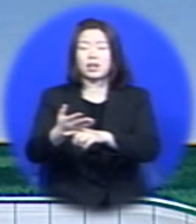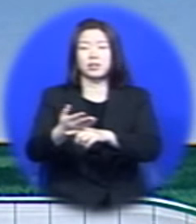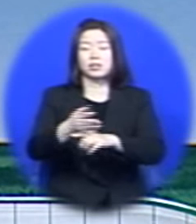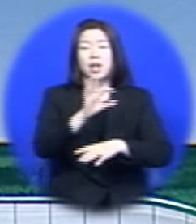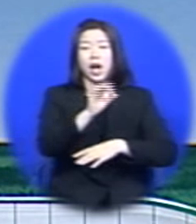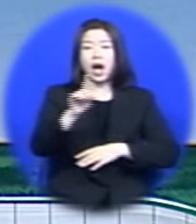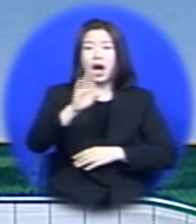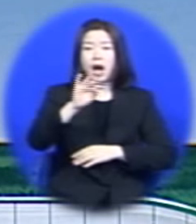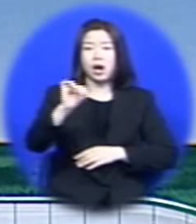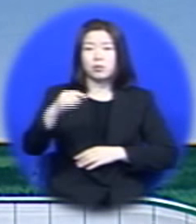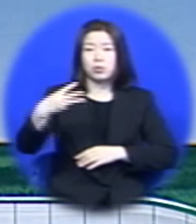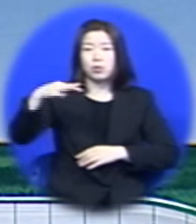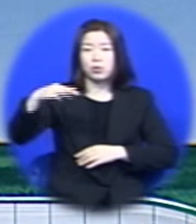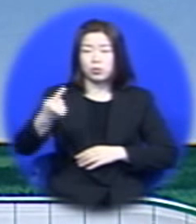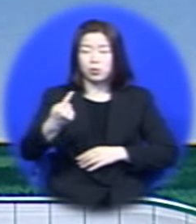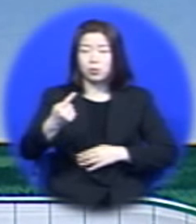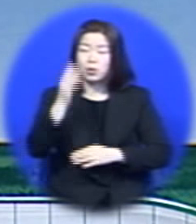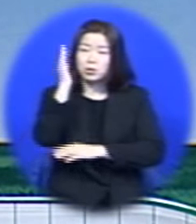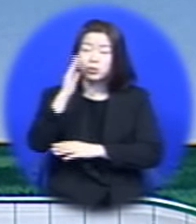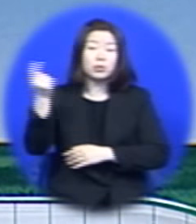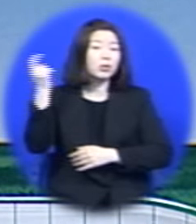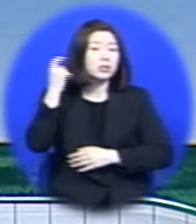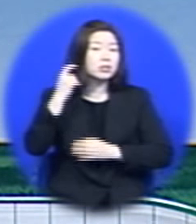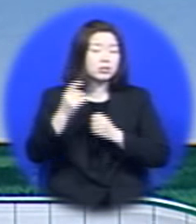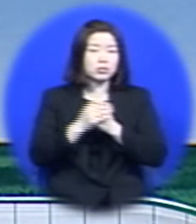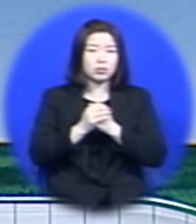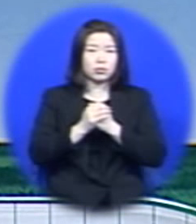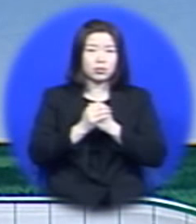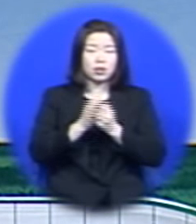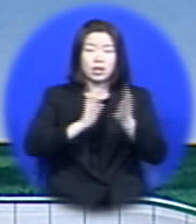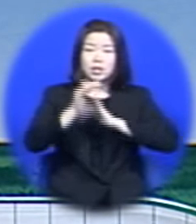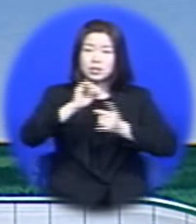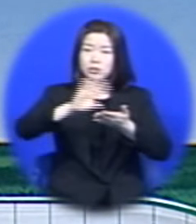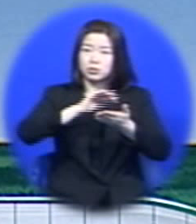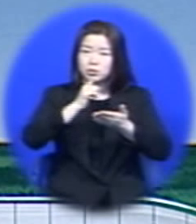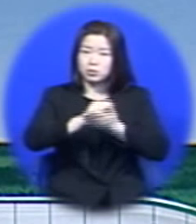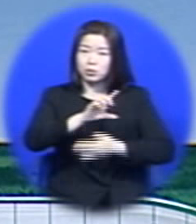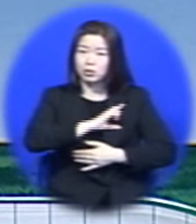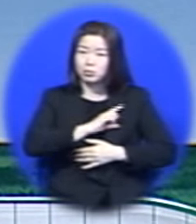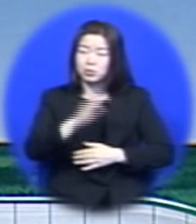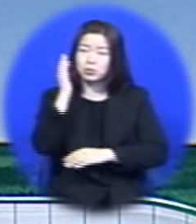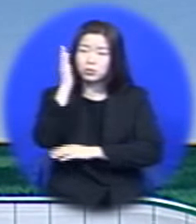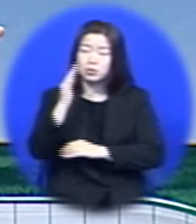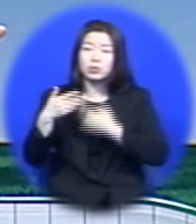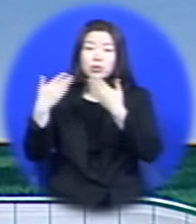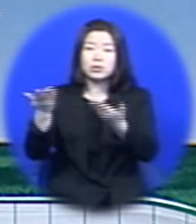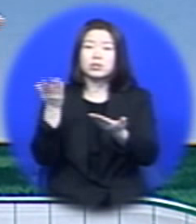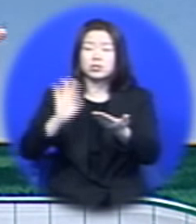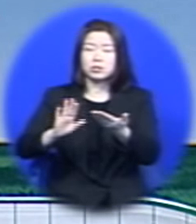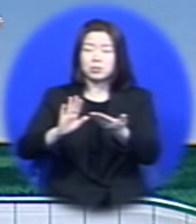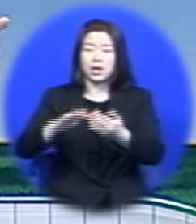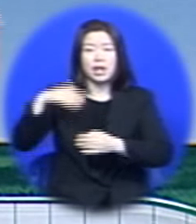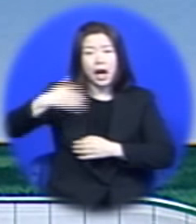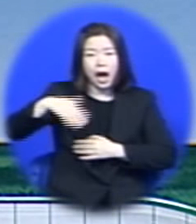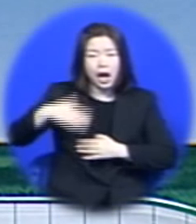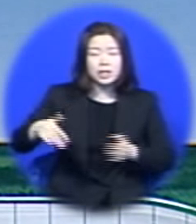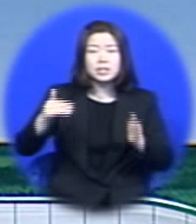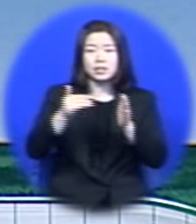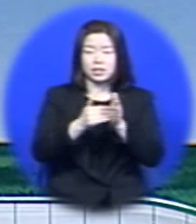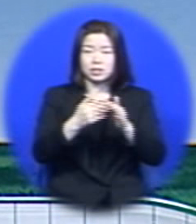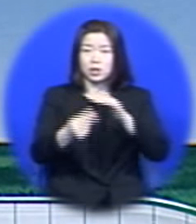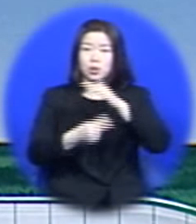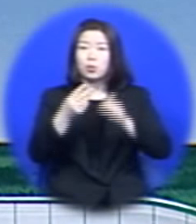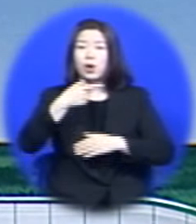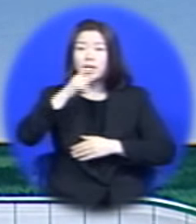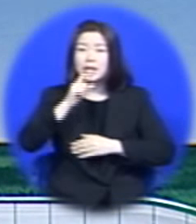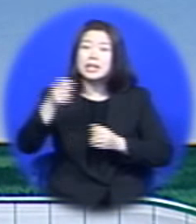들었습니다. 아볼로는 예수 그리스도에 대해서 설교는 했지만 아직까지 요한의 세례밖에는 알지 못하는